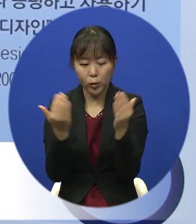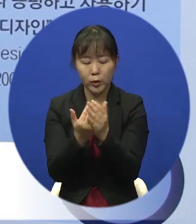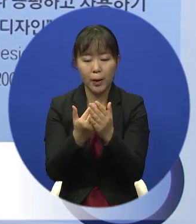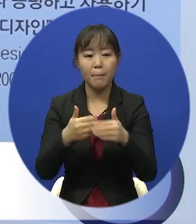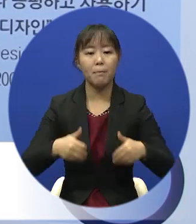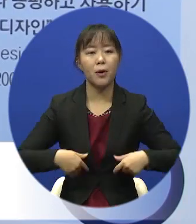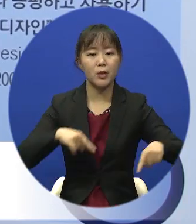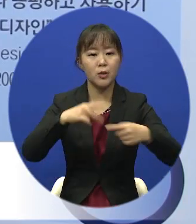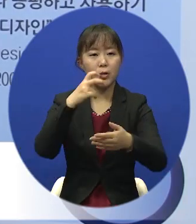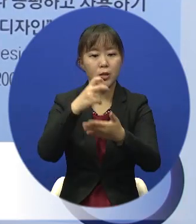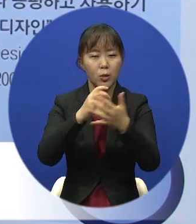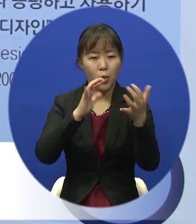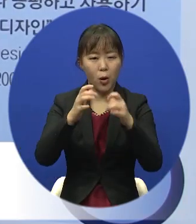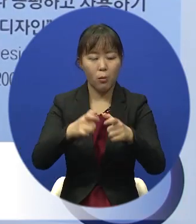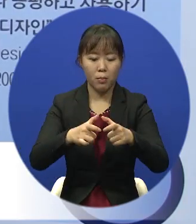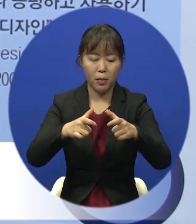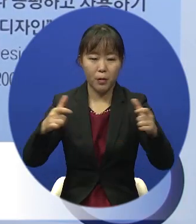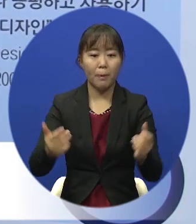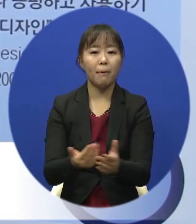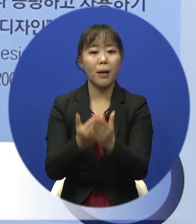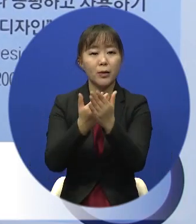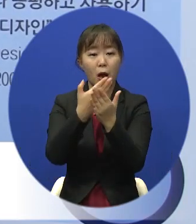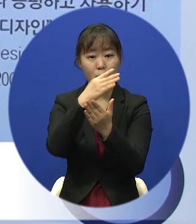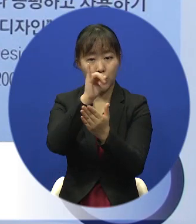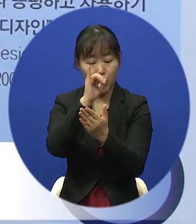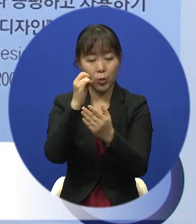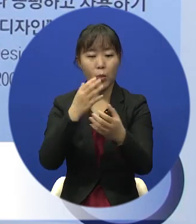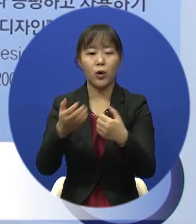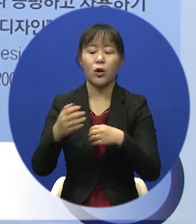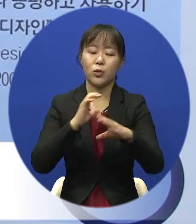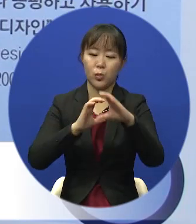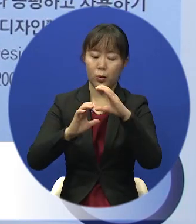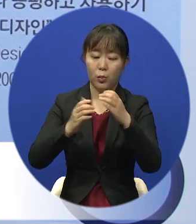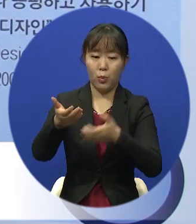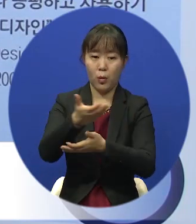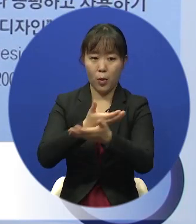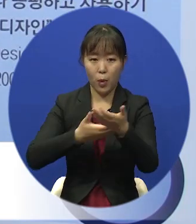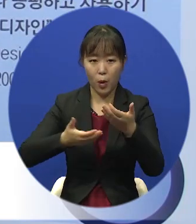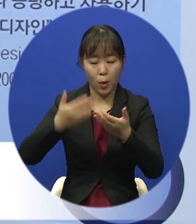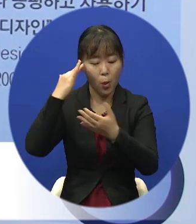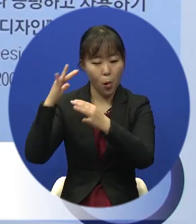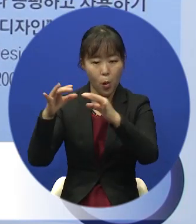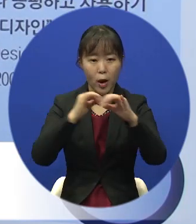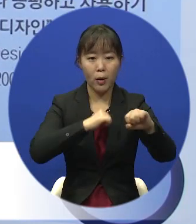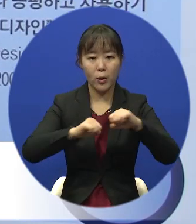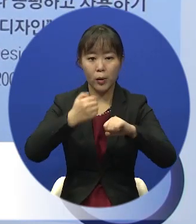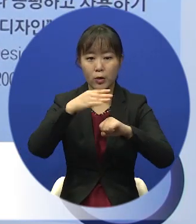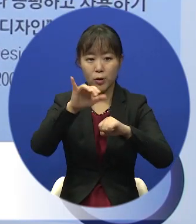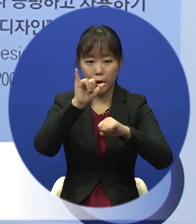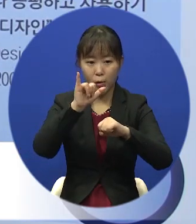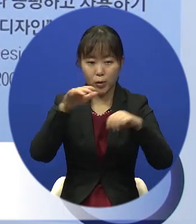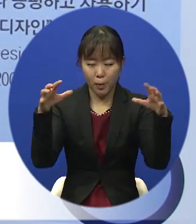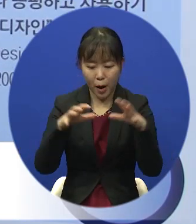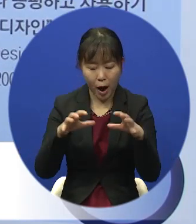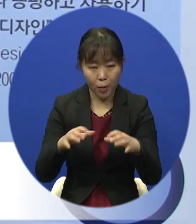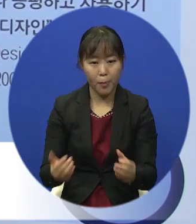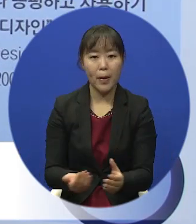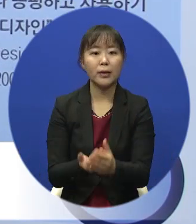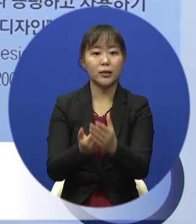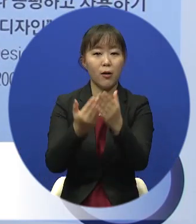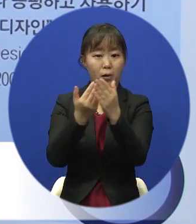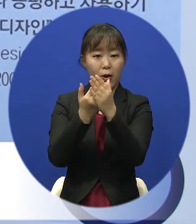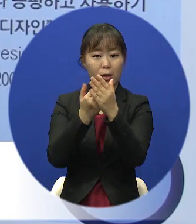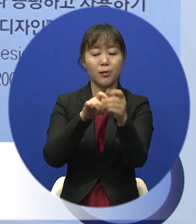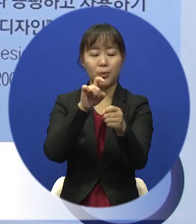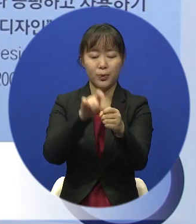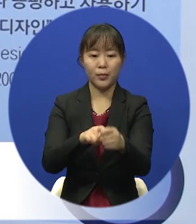논의로 확대되고 발전될 수 있고 소통과 공감을 통해 이루어질 수 있도록 집대성하고 발전시키는